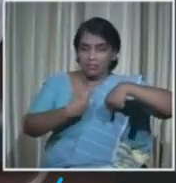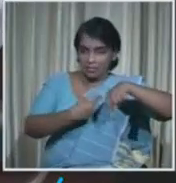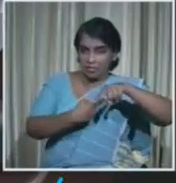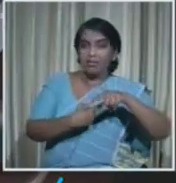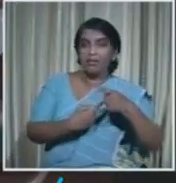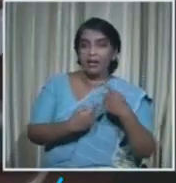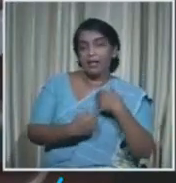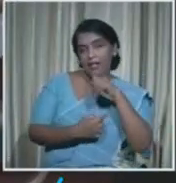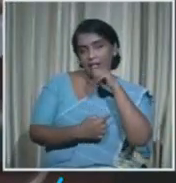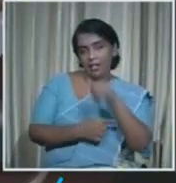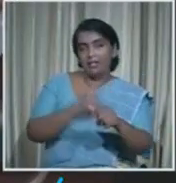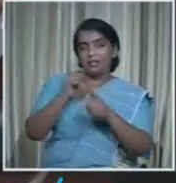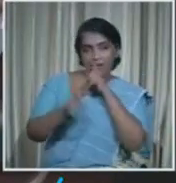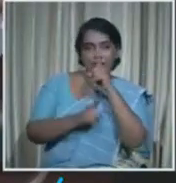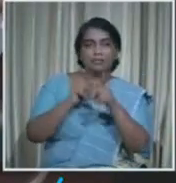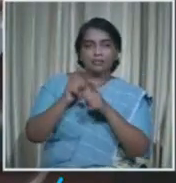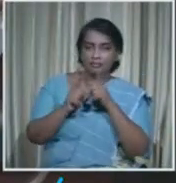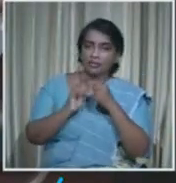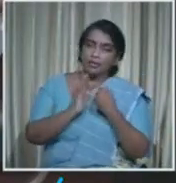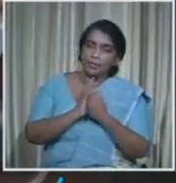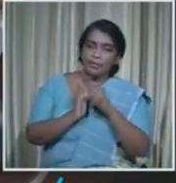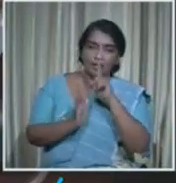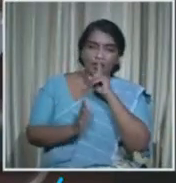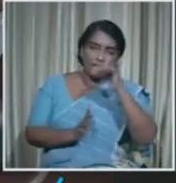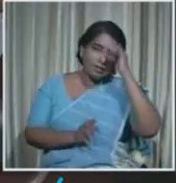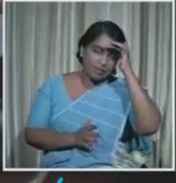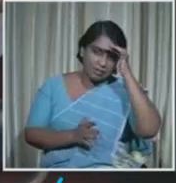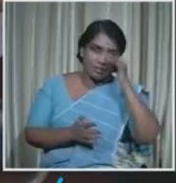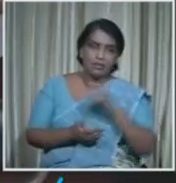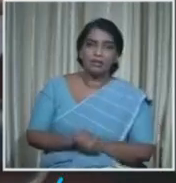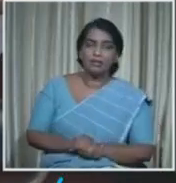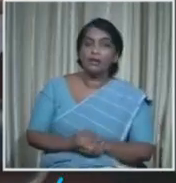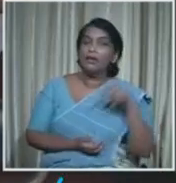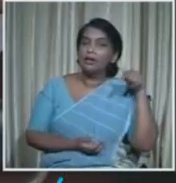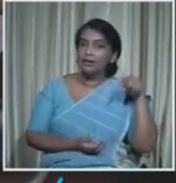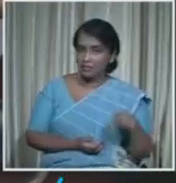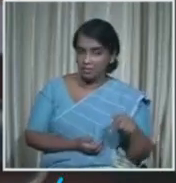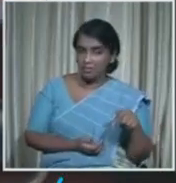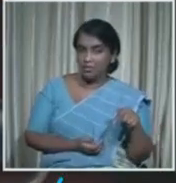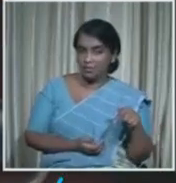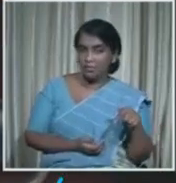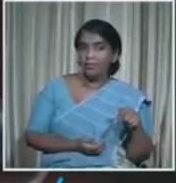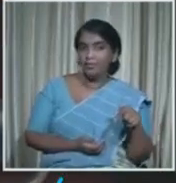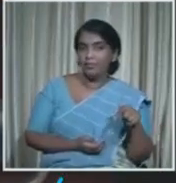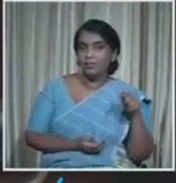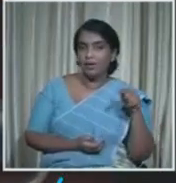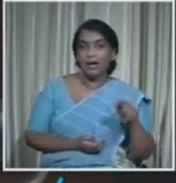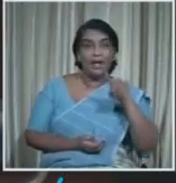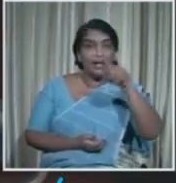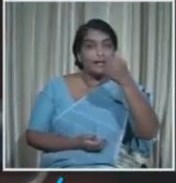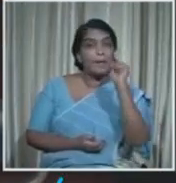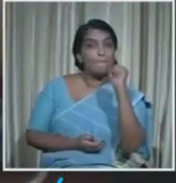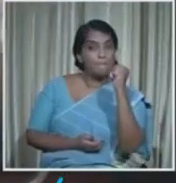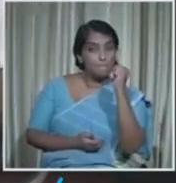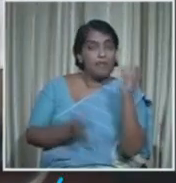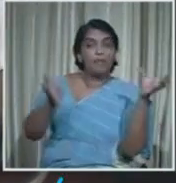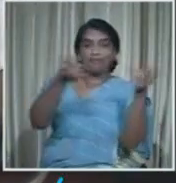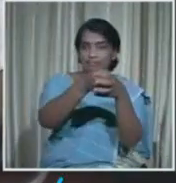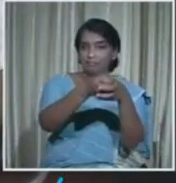ඇත්ත කතා කරොත් ගරු කතානායක තුමනි දැන් දැන් මේ 150ක් එක පැත්තක